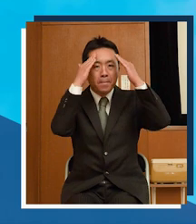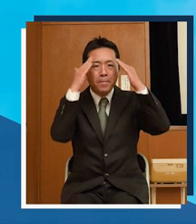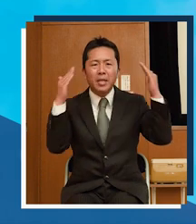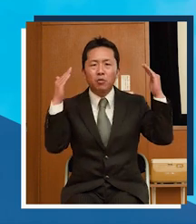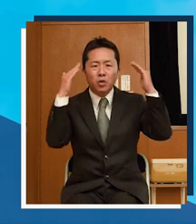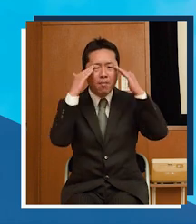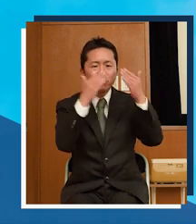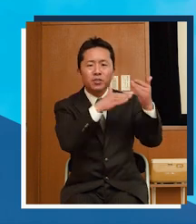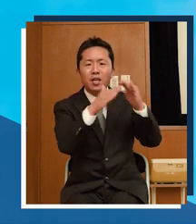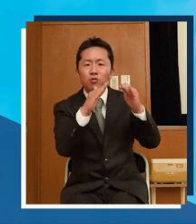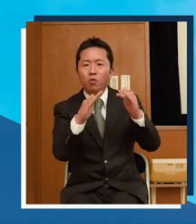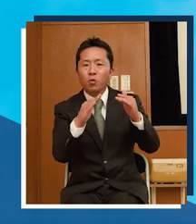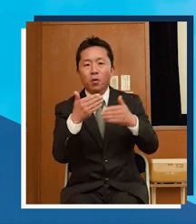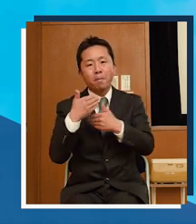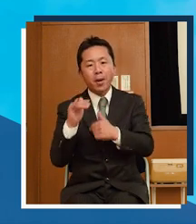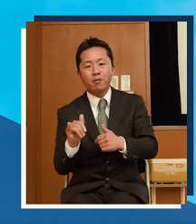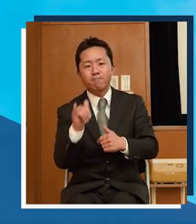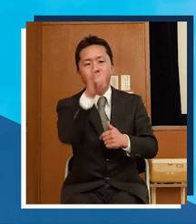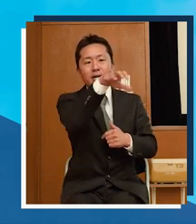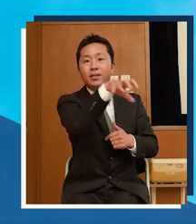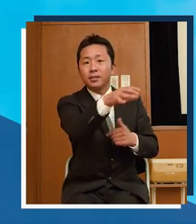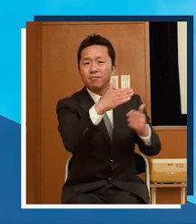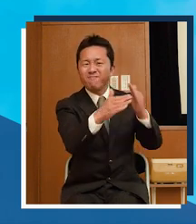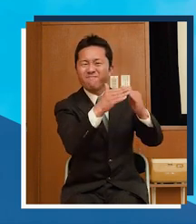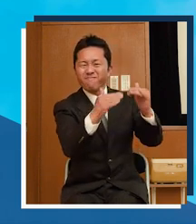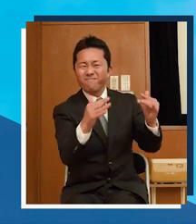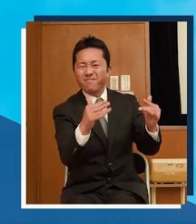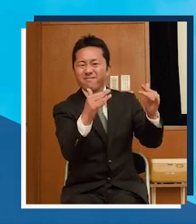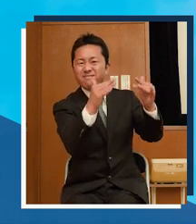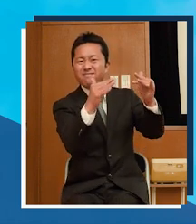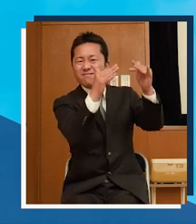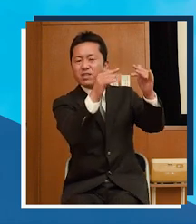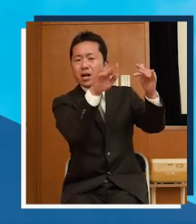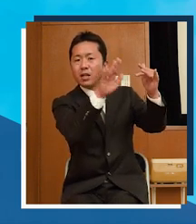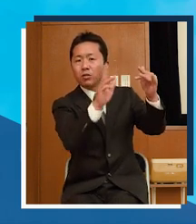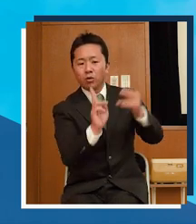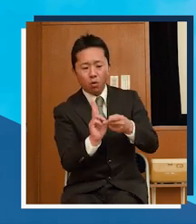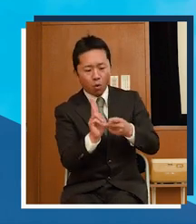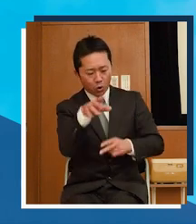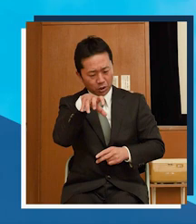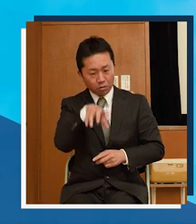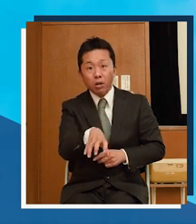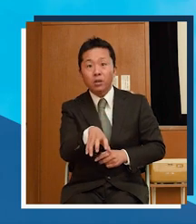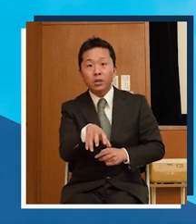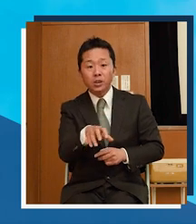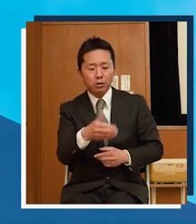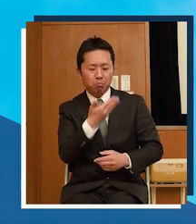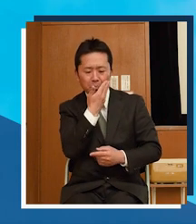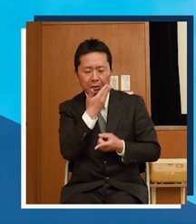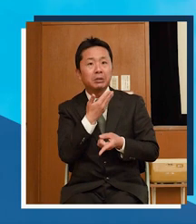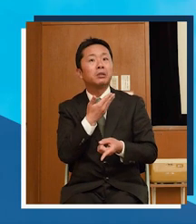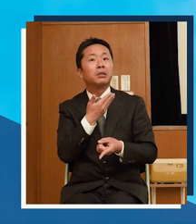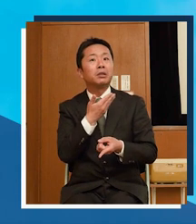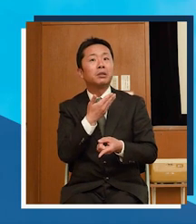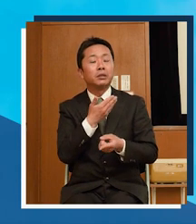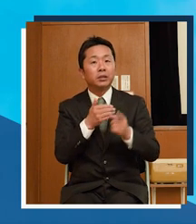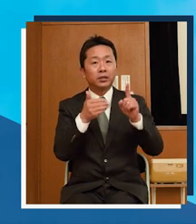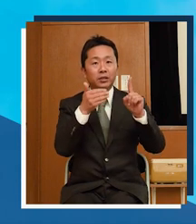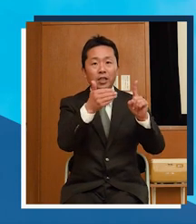激化する状況の中で沖縄県内の米軍基地あるがゆえの事件事故はどんどん増えていったわけです